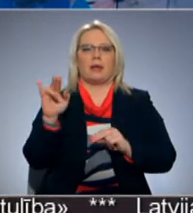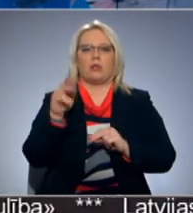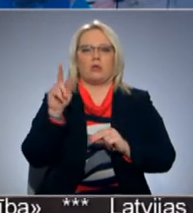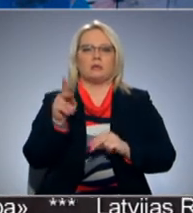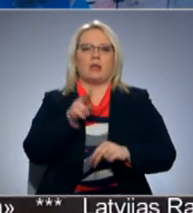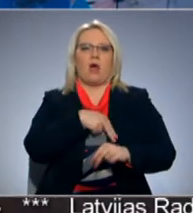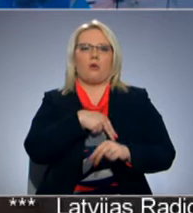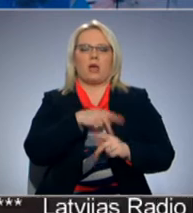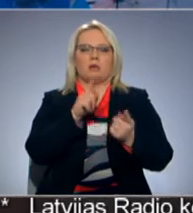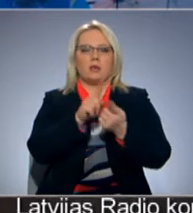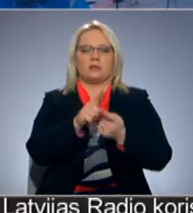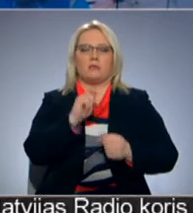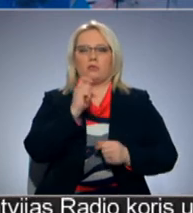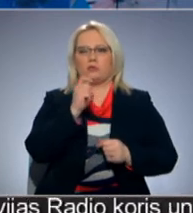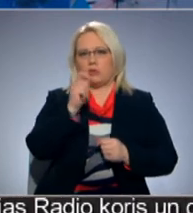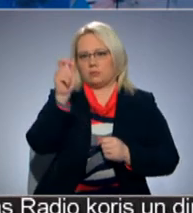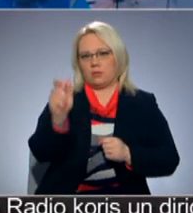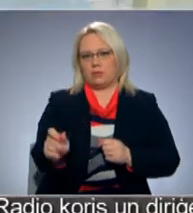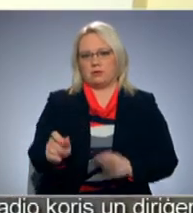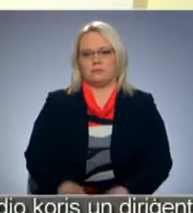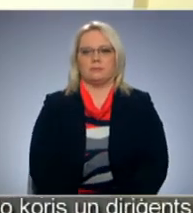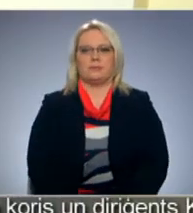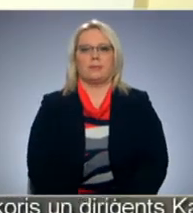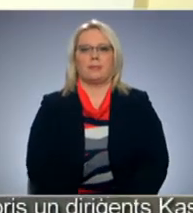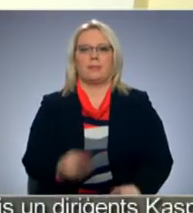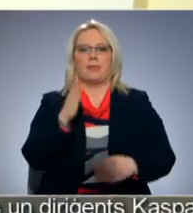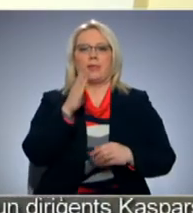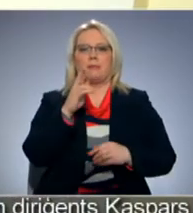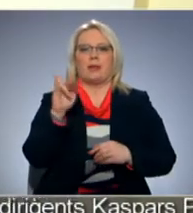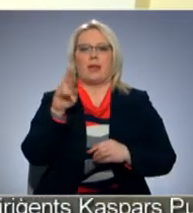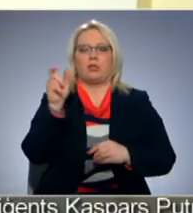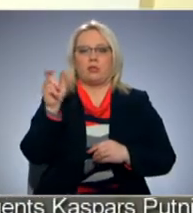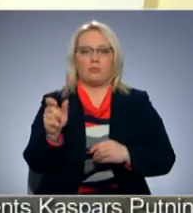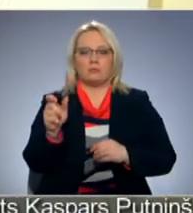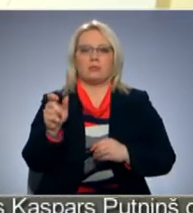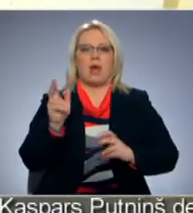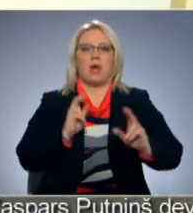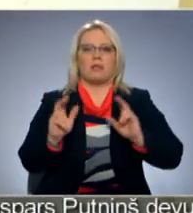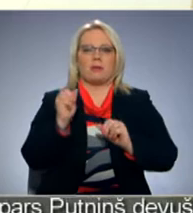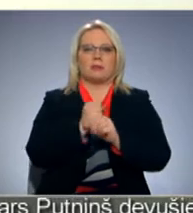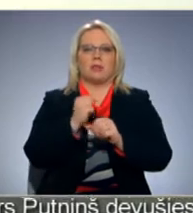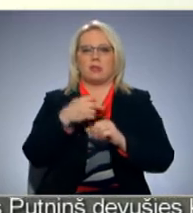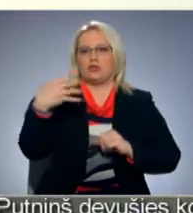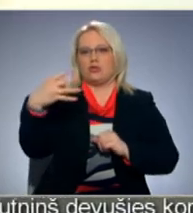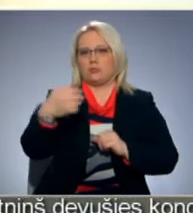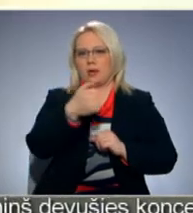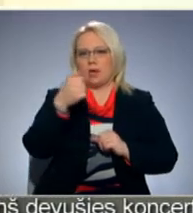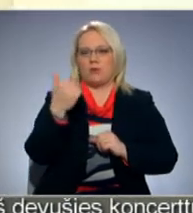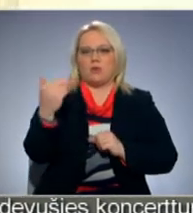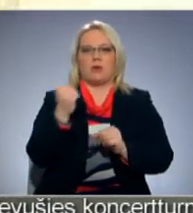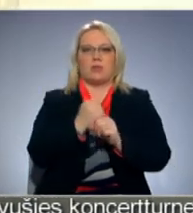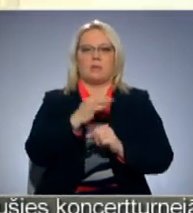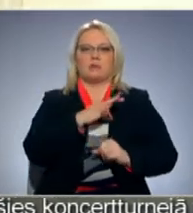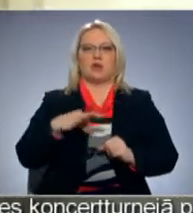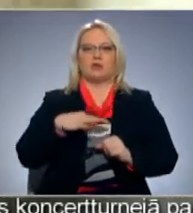Laureātus sastapa Toms Treibergs. Sergejs Brīnums mūzikas akadēmijā strādā gandrīz 40 gadus. Viņa darbs ar